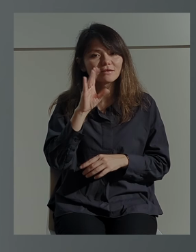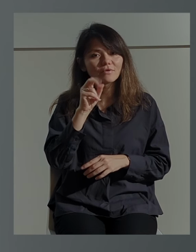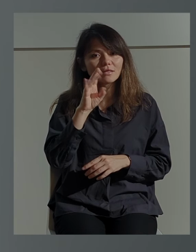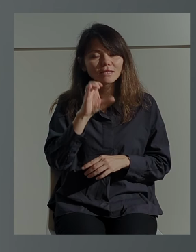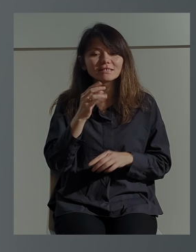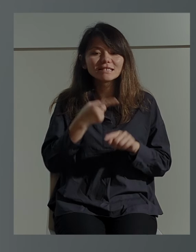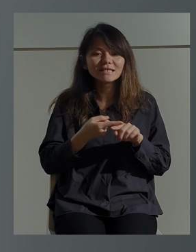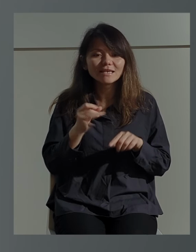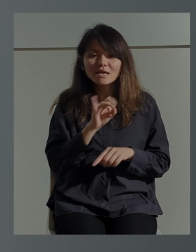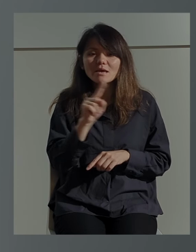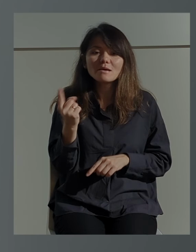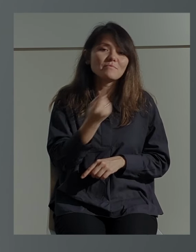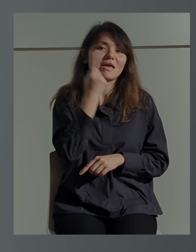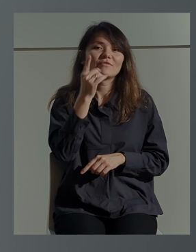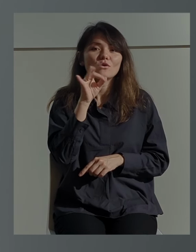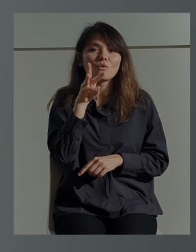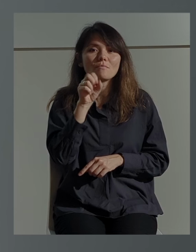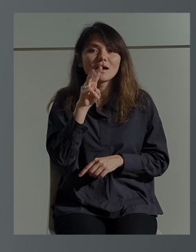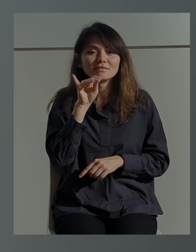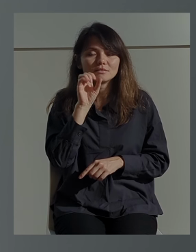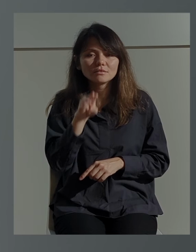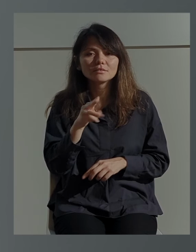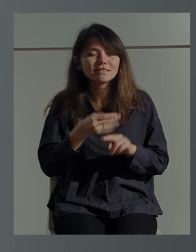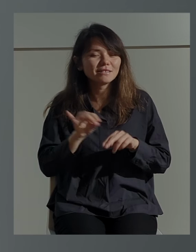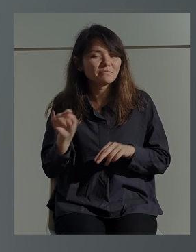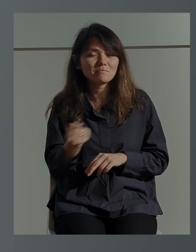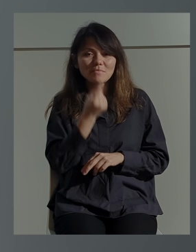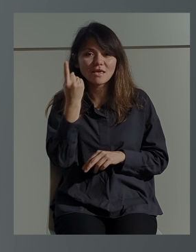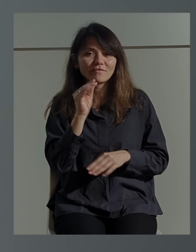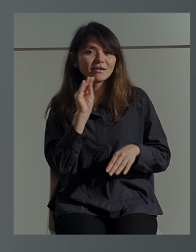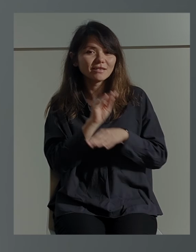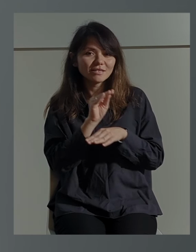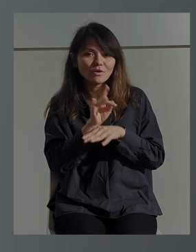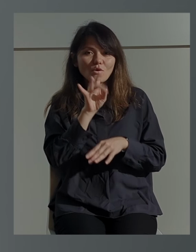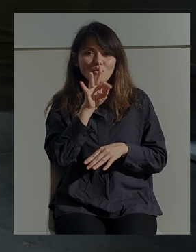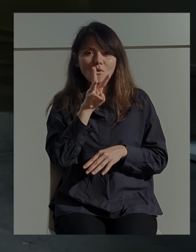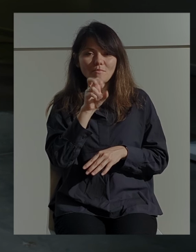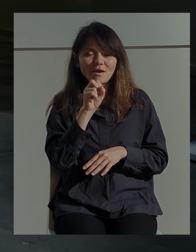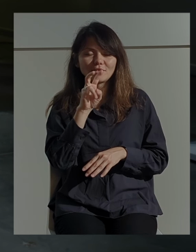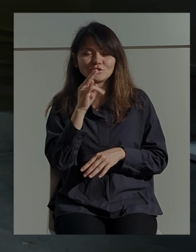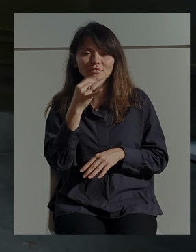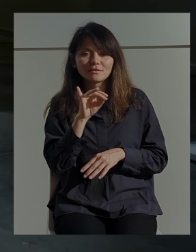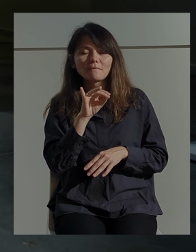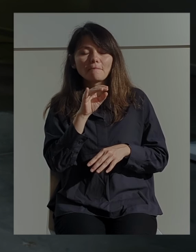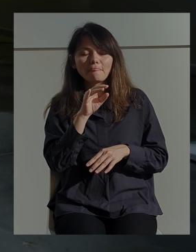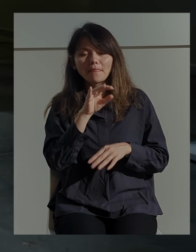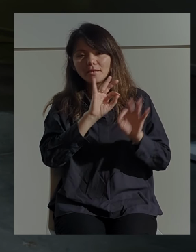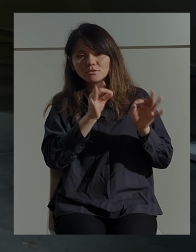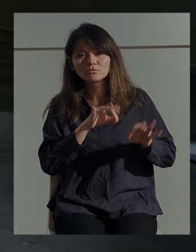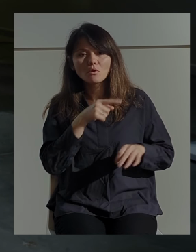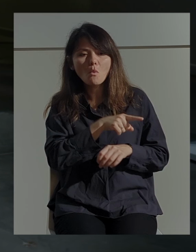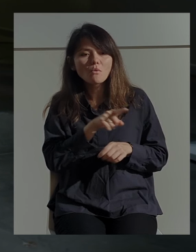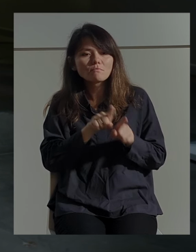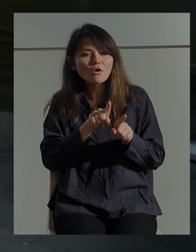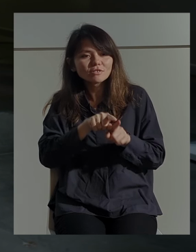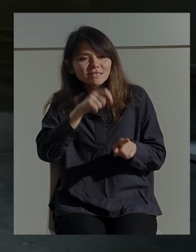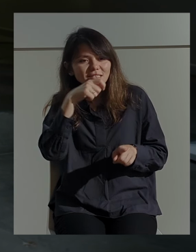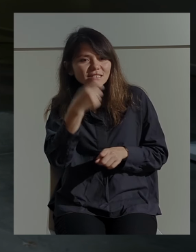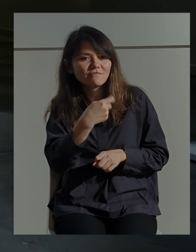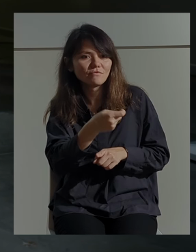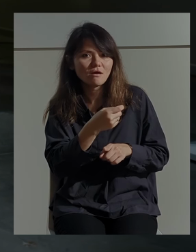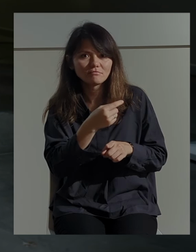и первый романист один из первых и Первый критик романи ского искусства потому что он откровенным образом издевается над